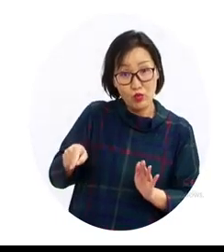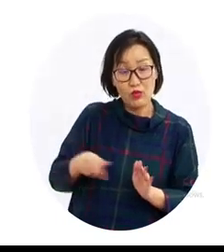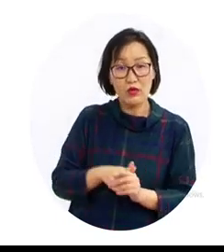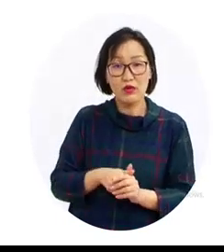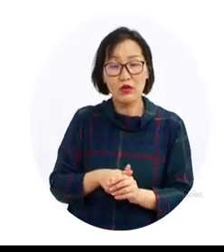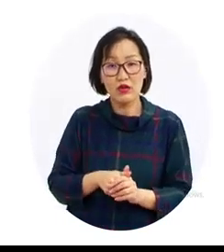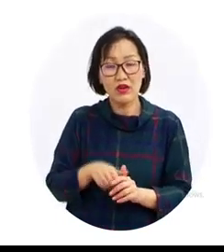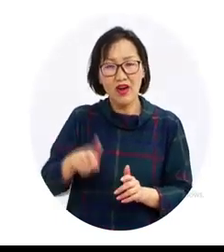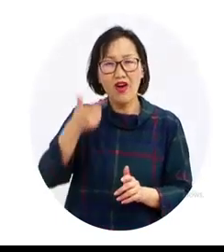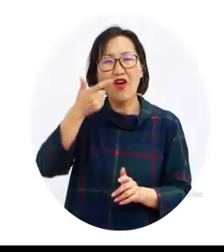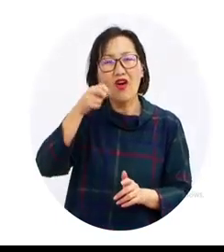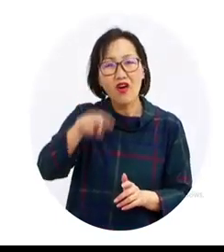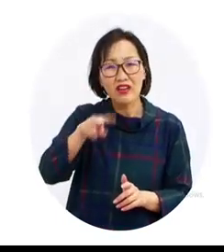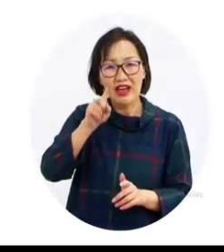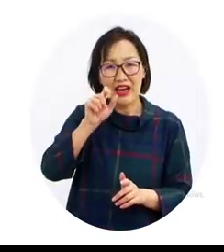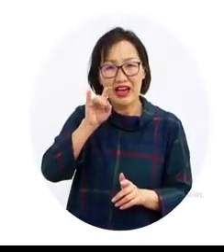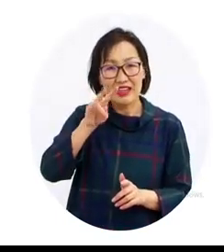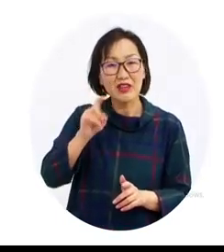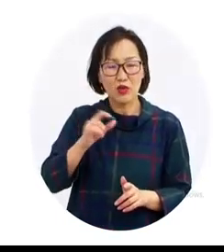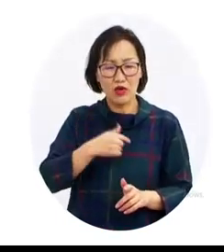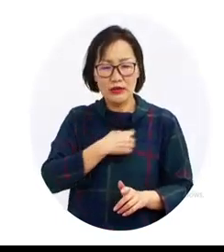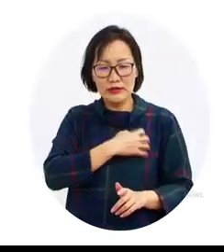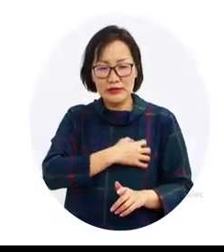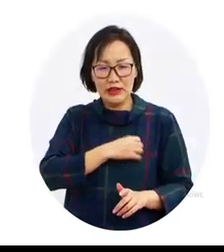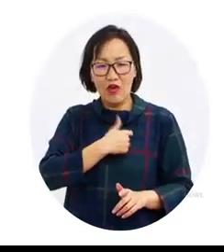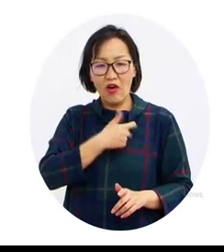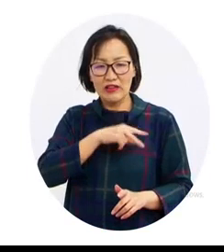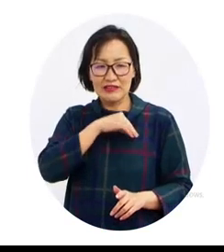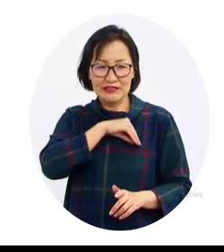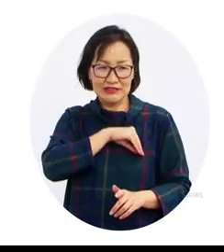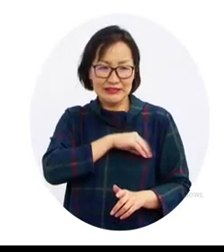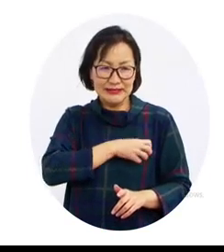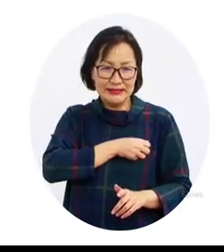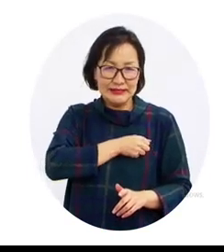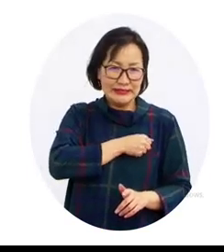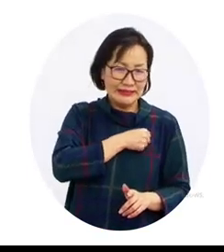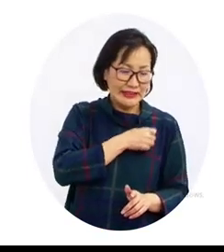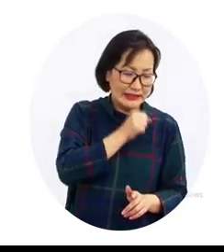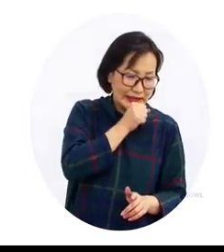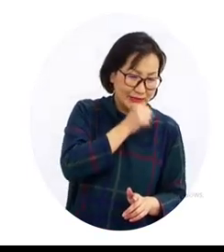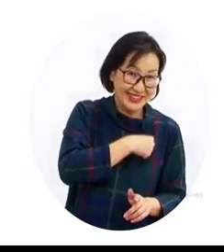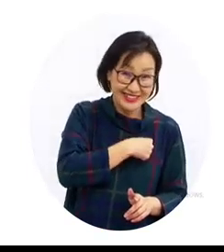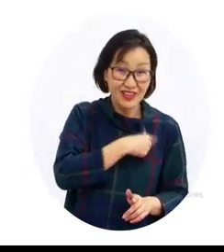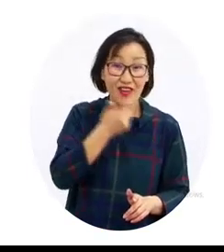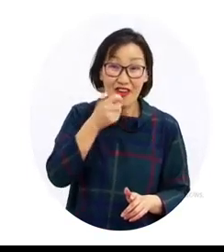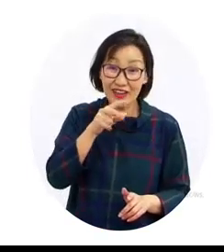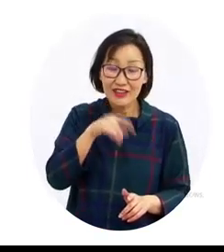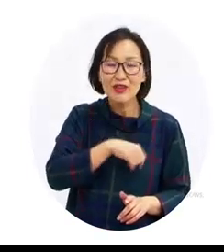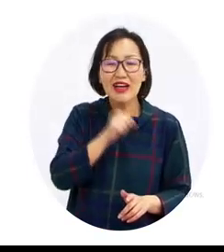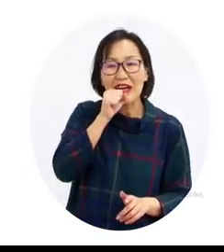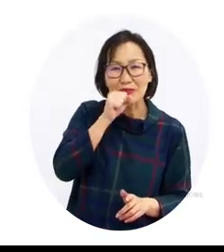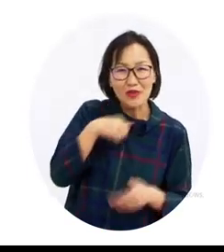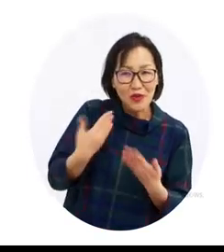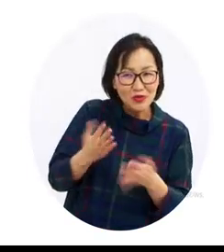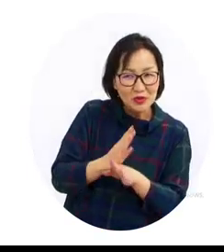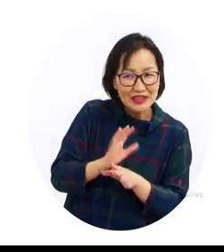Мөн гол нь арлах гэж ярьдаг тийм үү? Гол хаал гол нь арлах. Нэг өгчхөөд л араас нь харамсаал. Ингээд байгаа